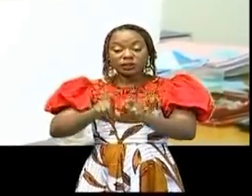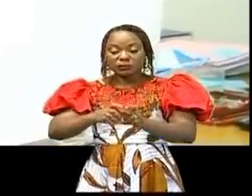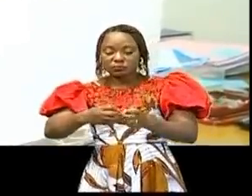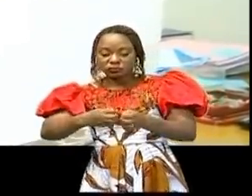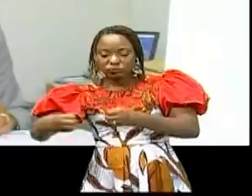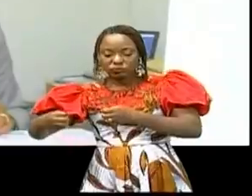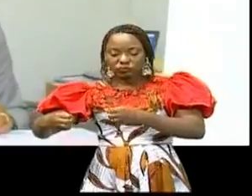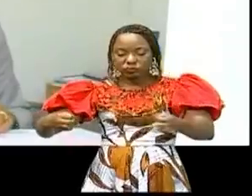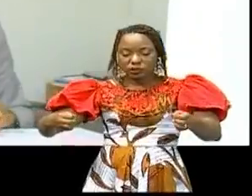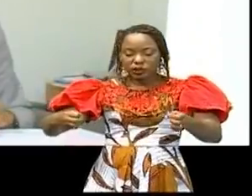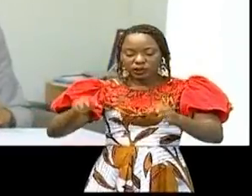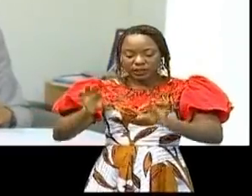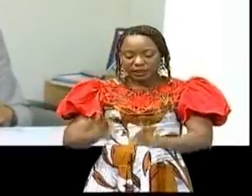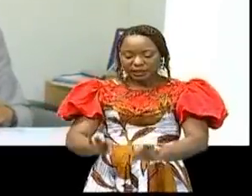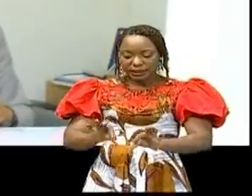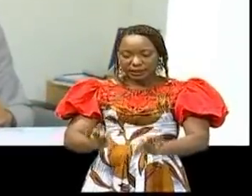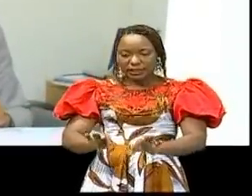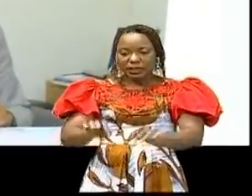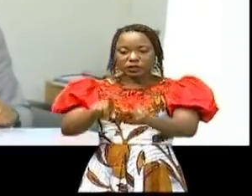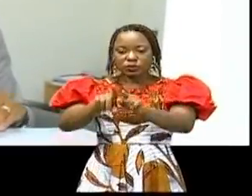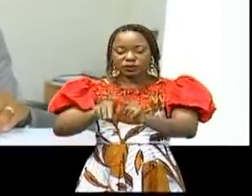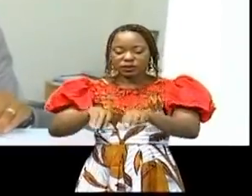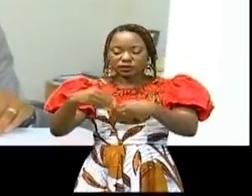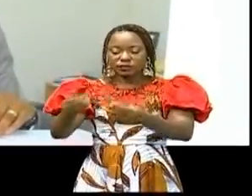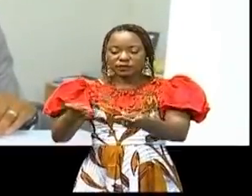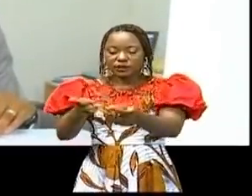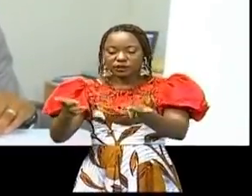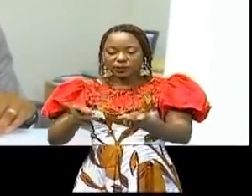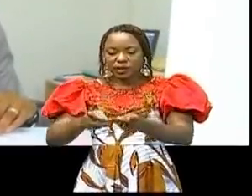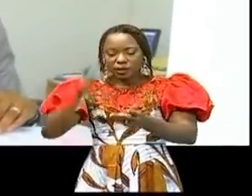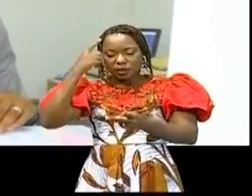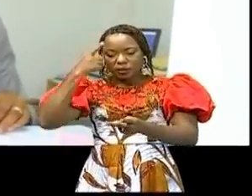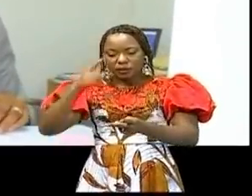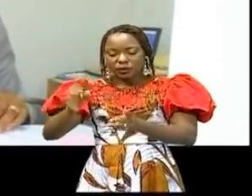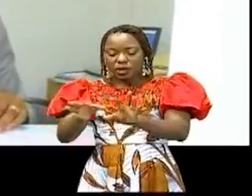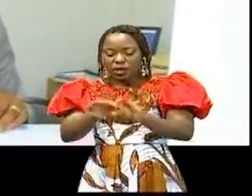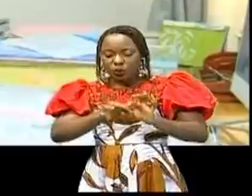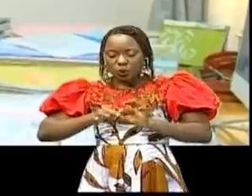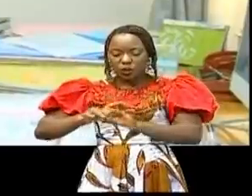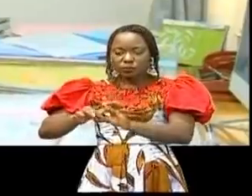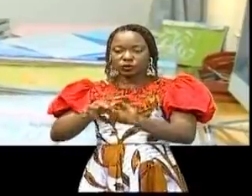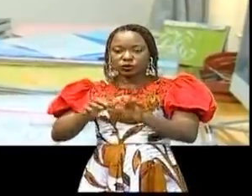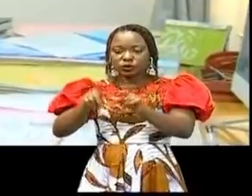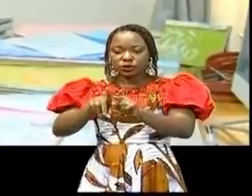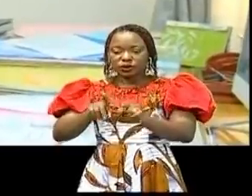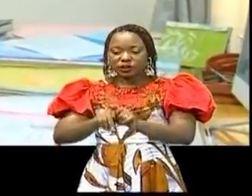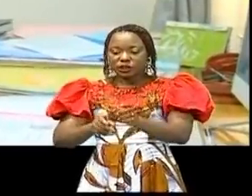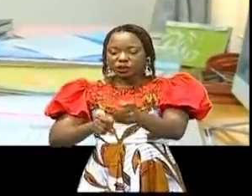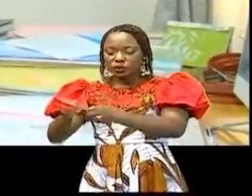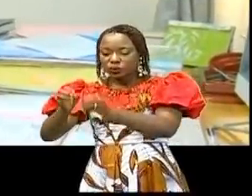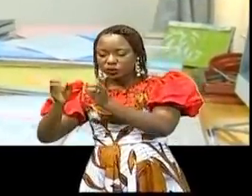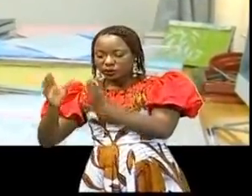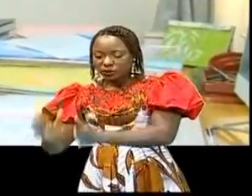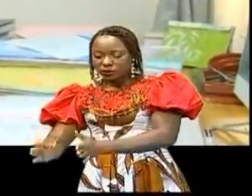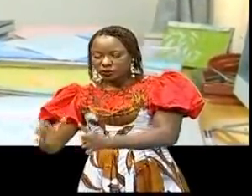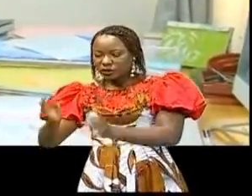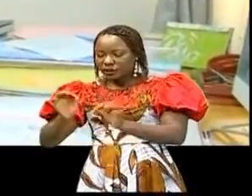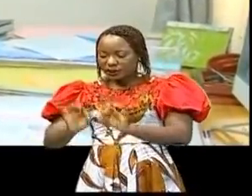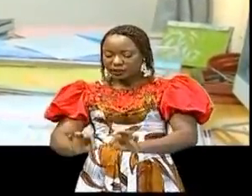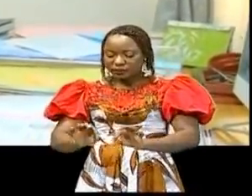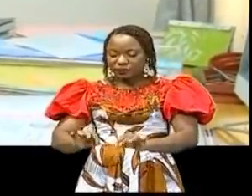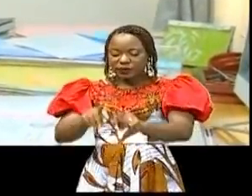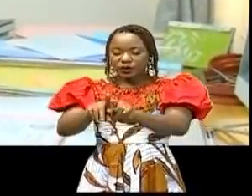décentralisation de la gouvernance foncière, la mise en place des mécanismes de collaboration et de coordination intersectorielle,